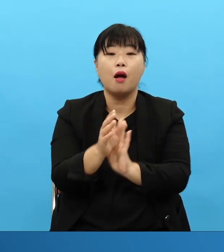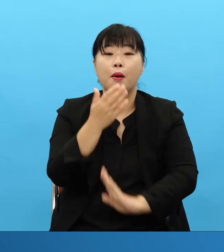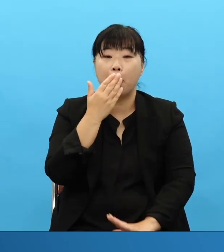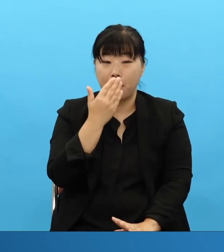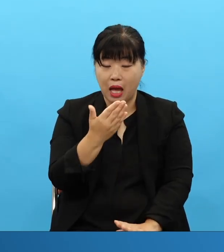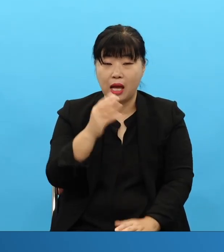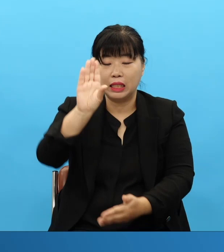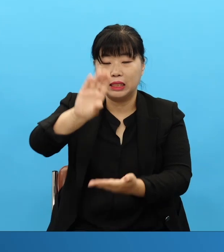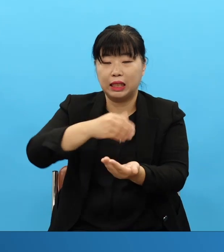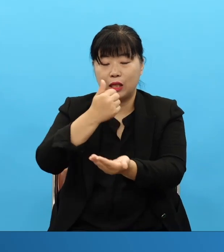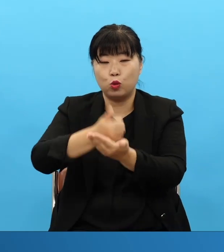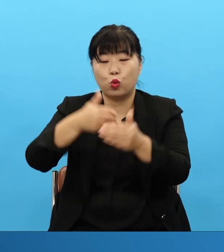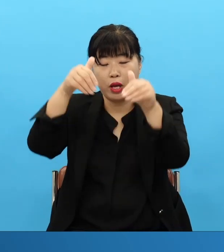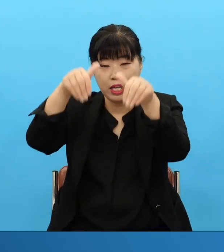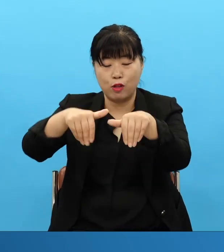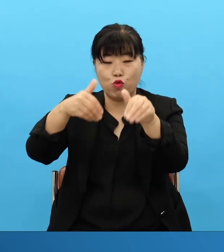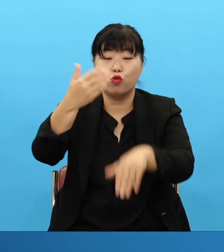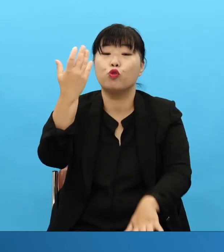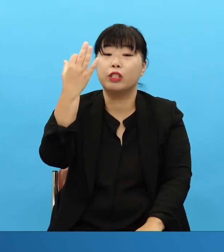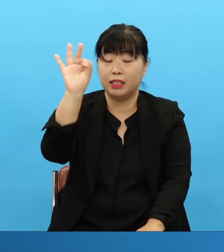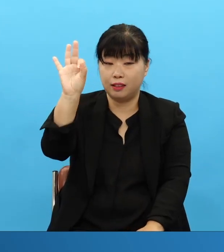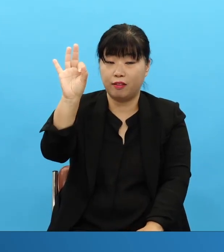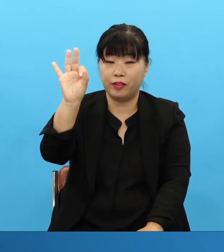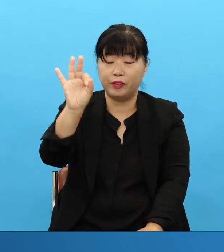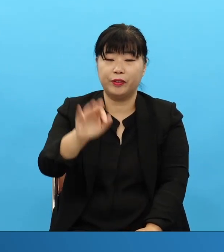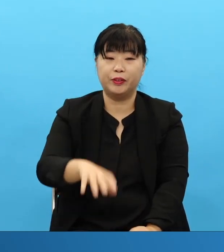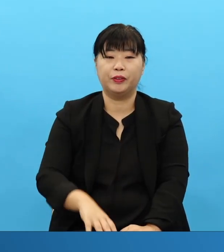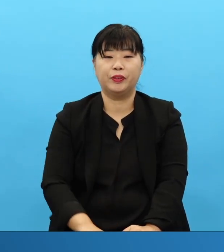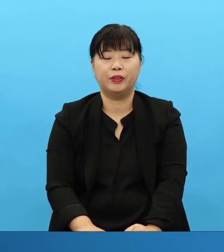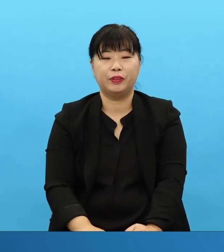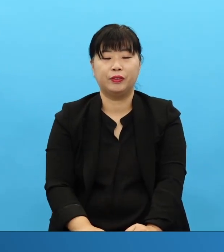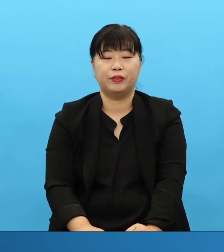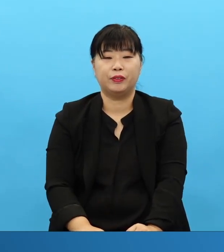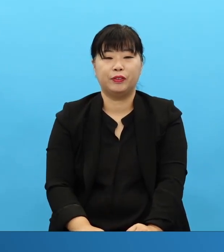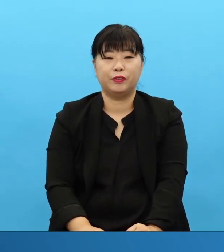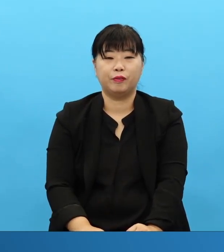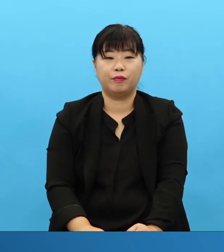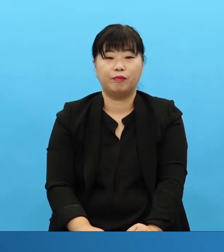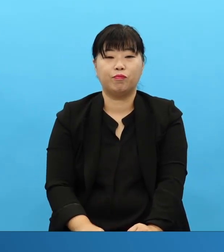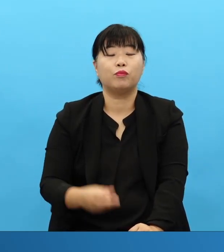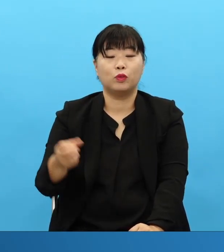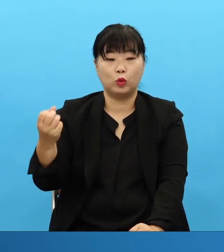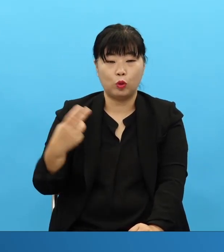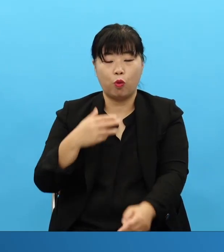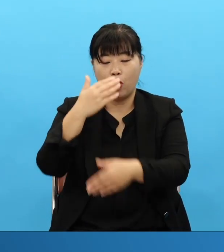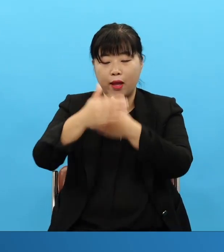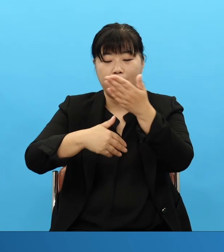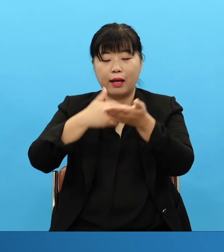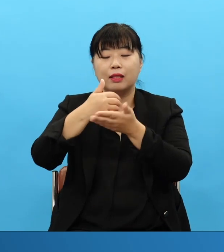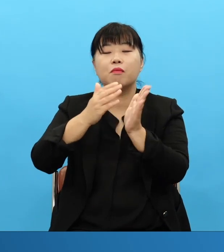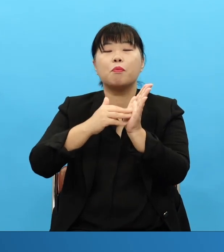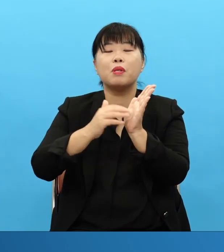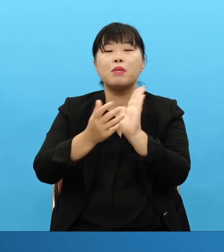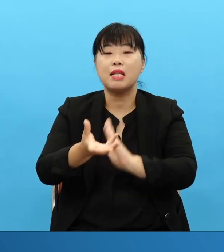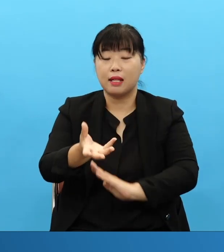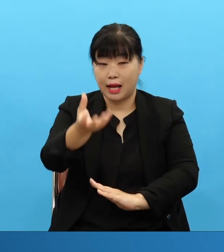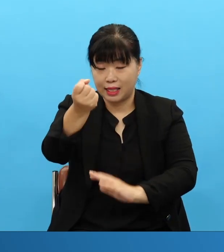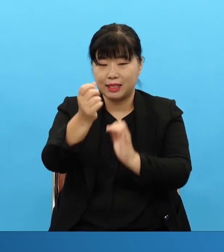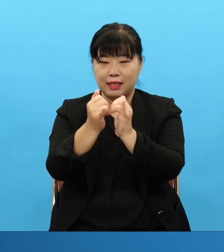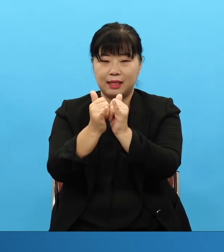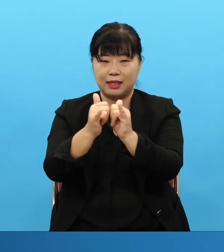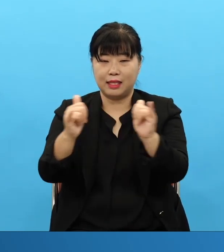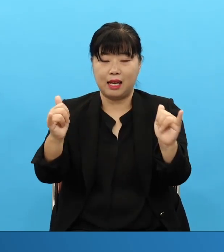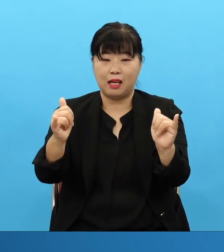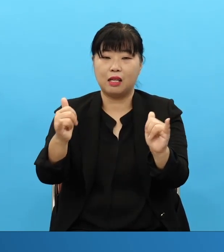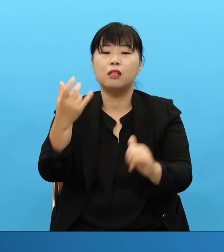destroyed them all, and we are his servants. 그리고 하나님의 비밀을 가진 자구나. And those who have the secret things